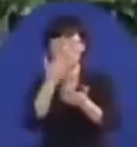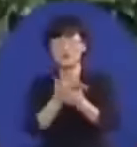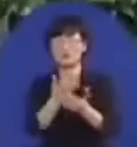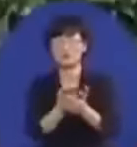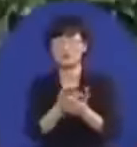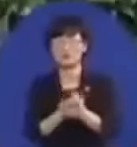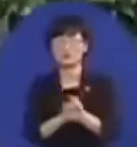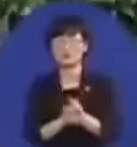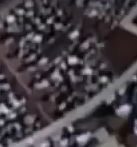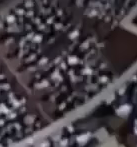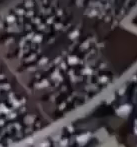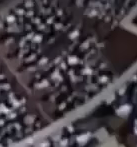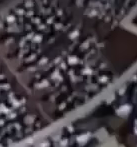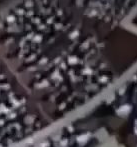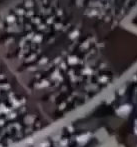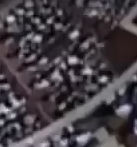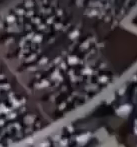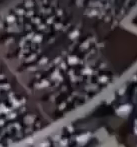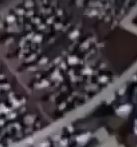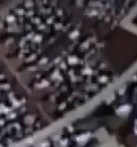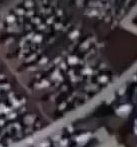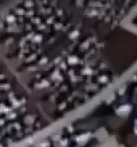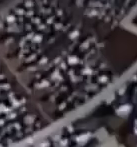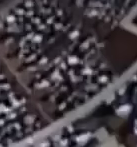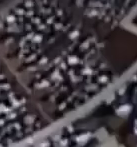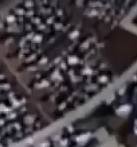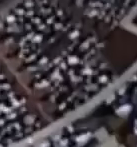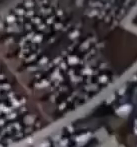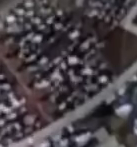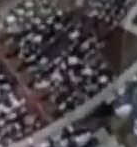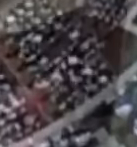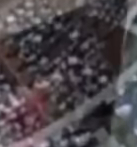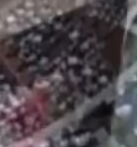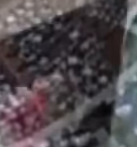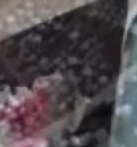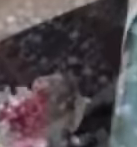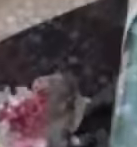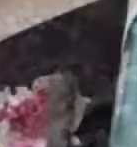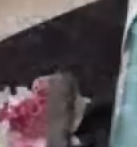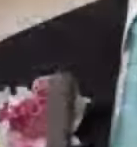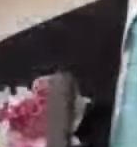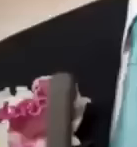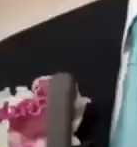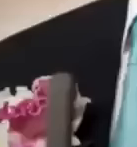예수 이름으로 기도합니다. 아멘.